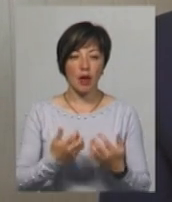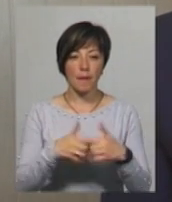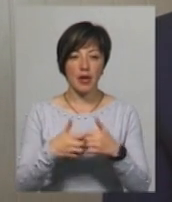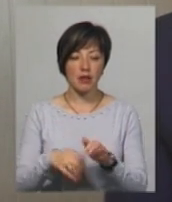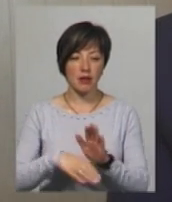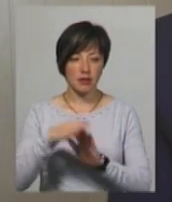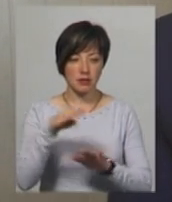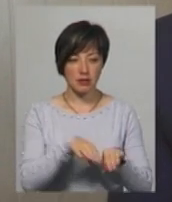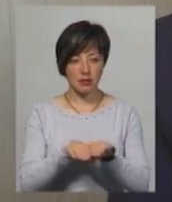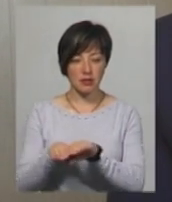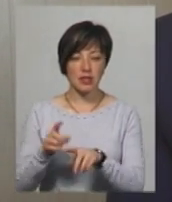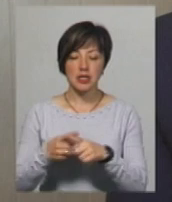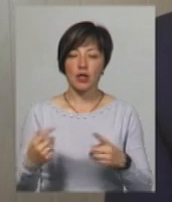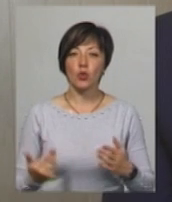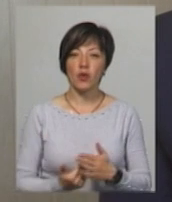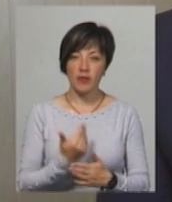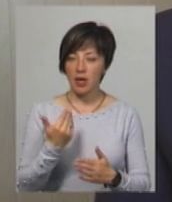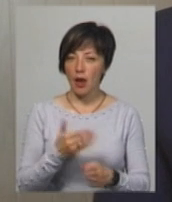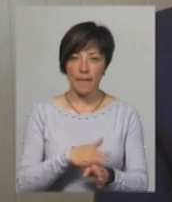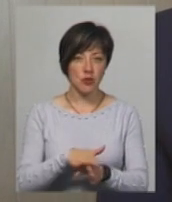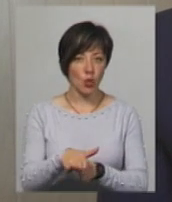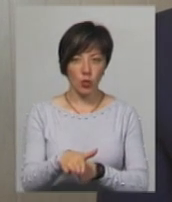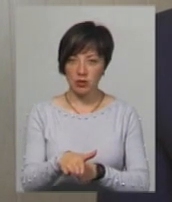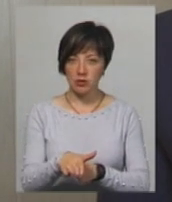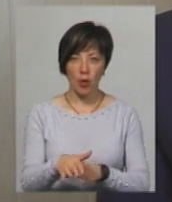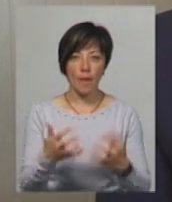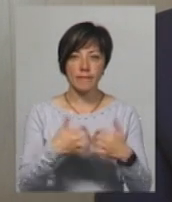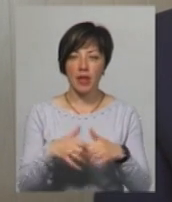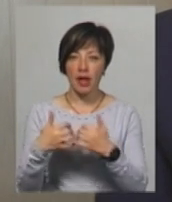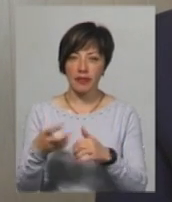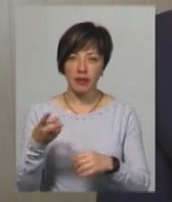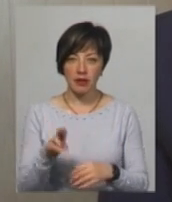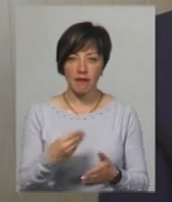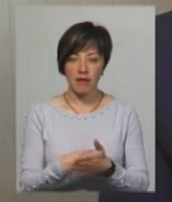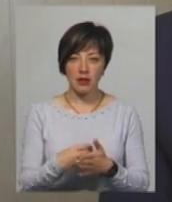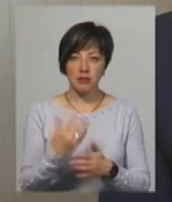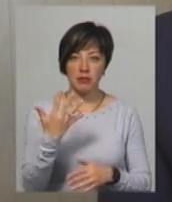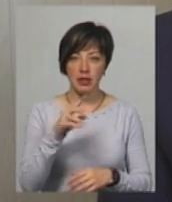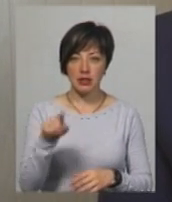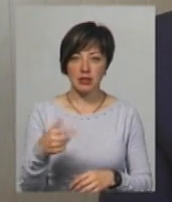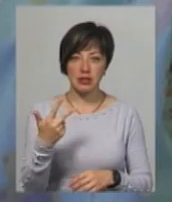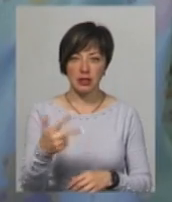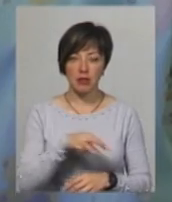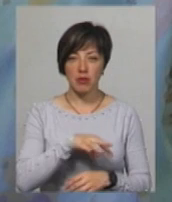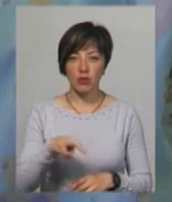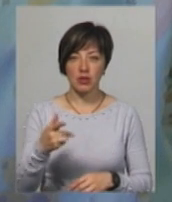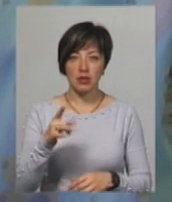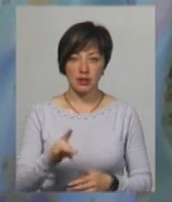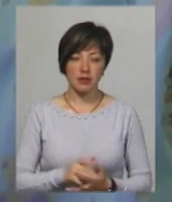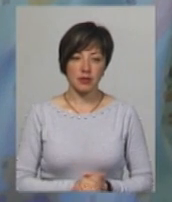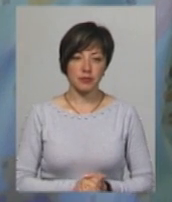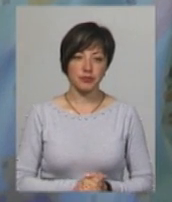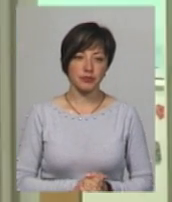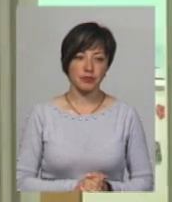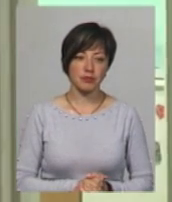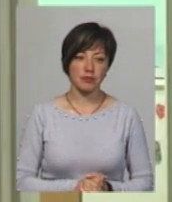експертного класу. Це новітнє абсолютно обладнання вартістю 5,3 мільйона гривень. Тетяна Ворожцова, Віктор